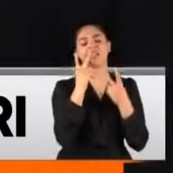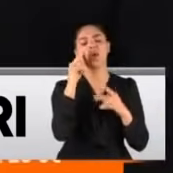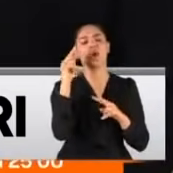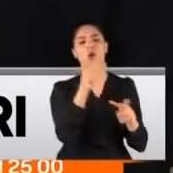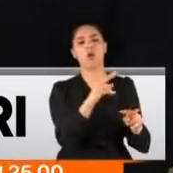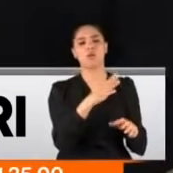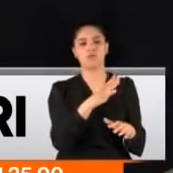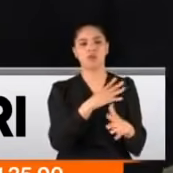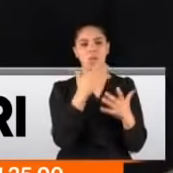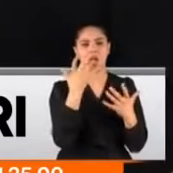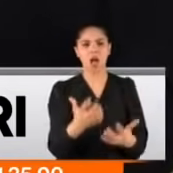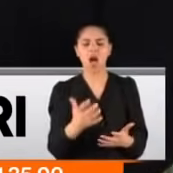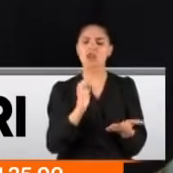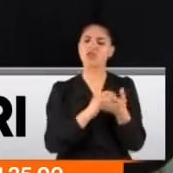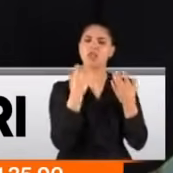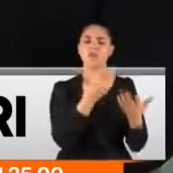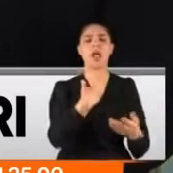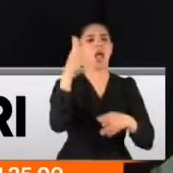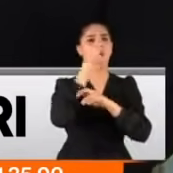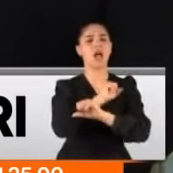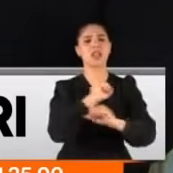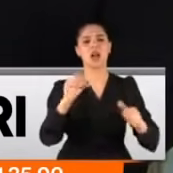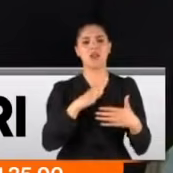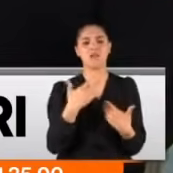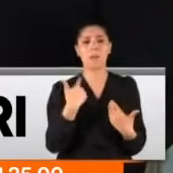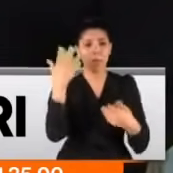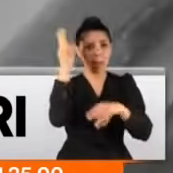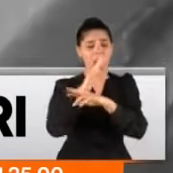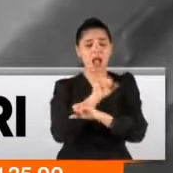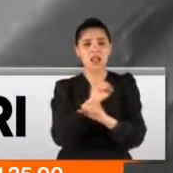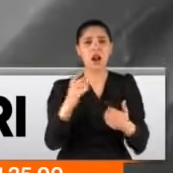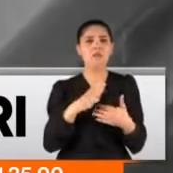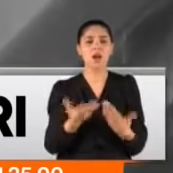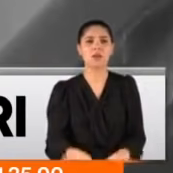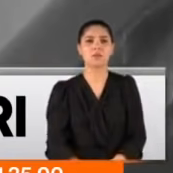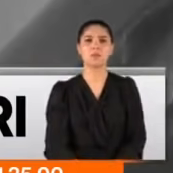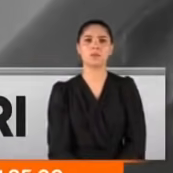gösteriyor. Çok ağır çeksin, benim hayallerimi aldı ya. Benim hayallerimi aldı.